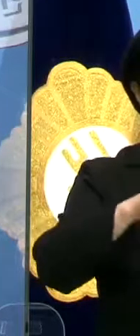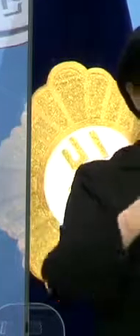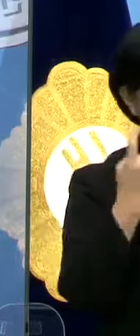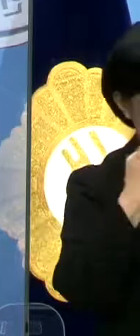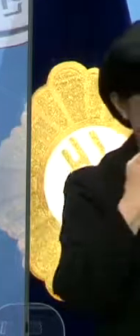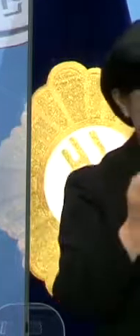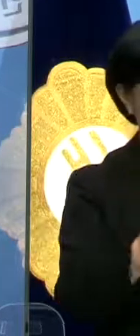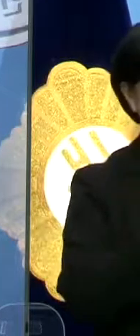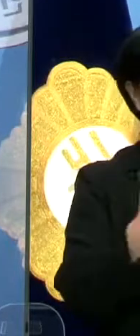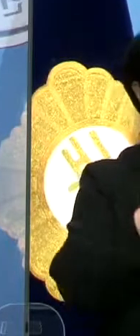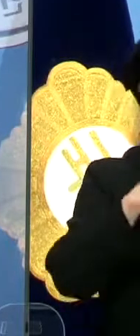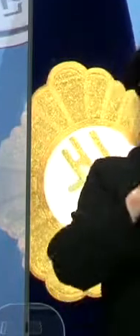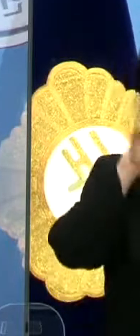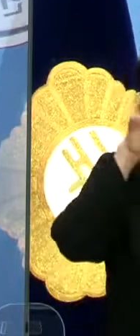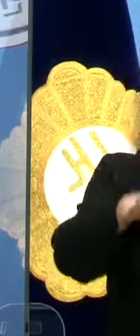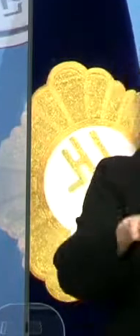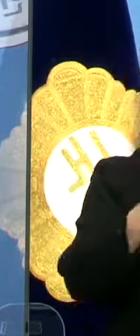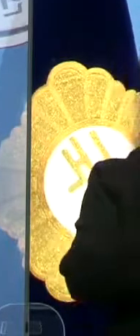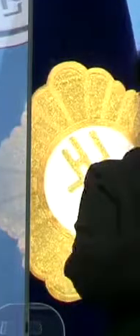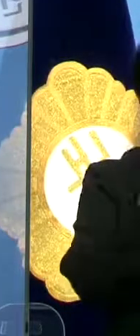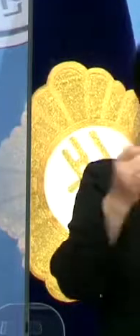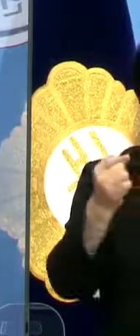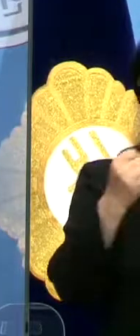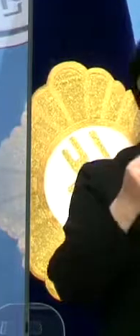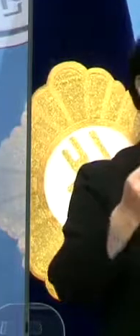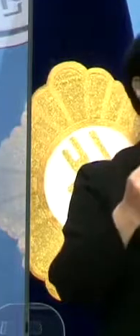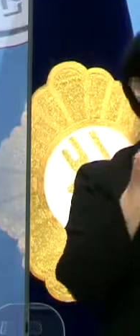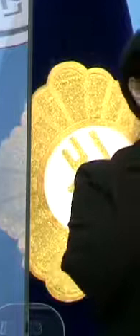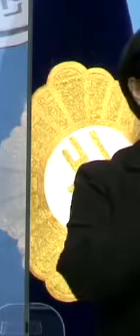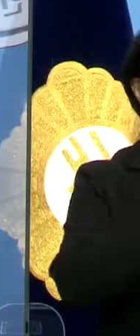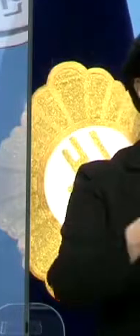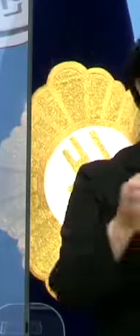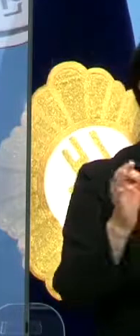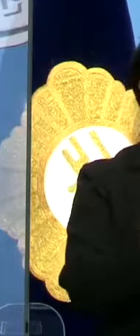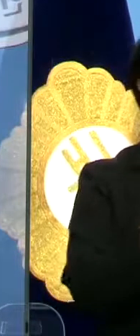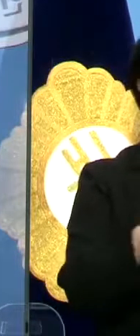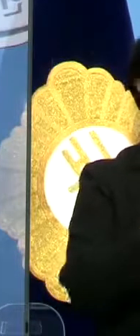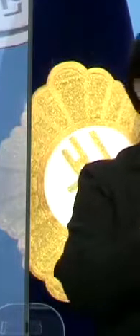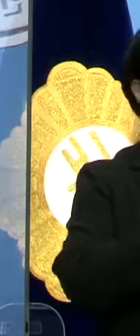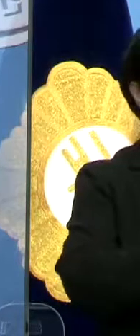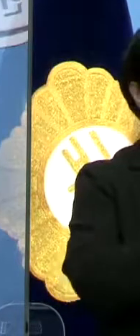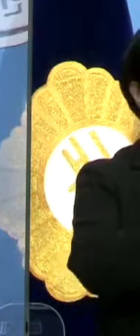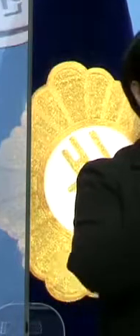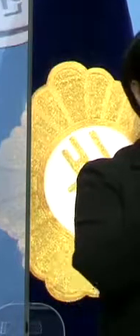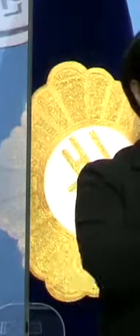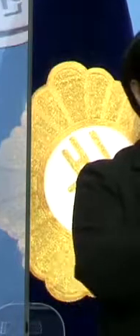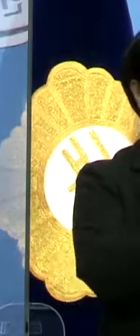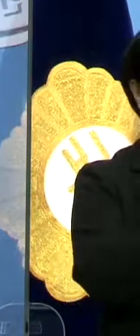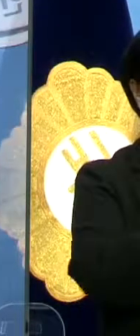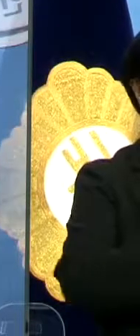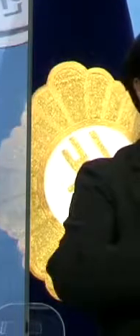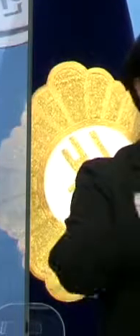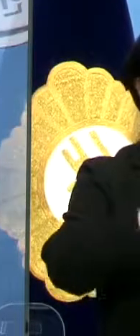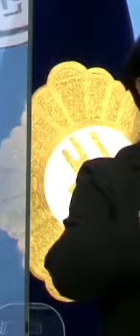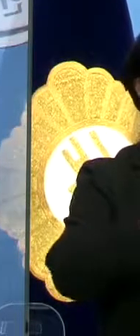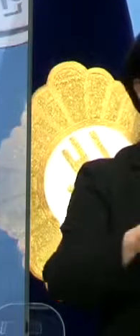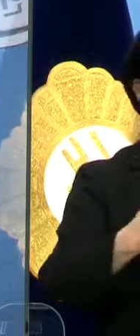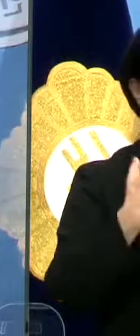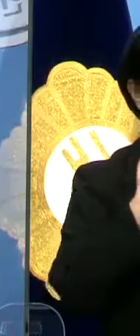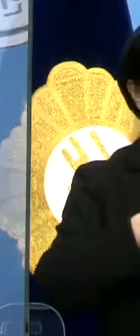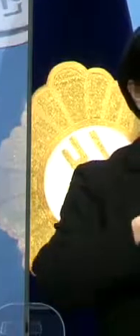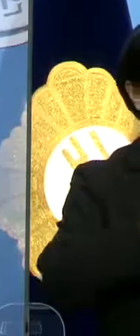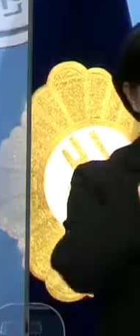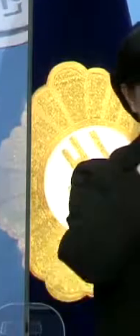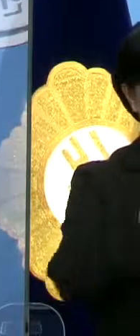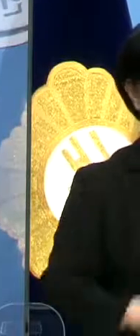가방 시라는 지방자치의 본령을 무력화시키는 더불어 민주당 의 행태에 강력히 유방과 우려를 표하는 바이다